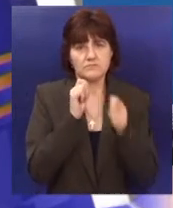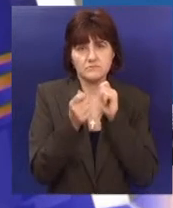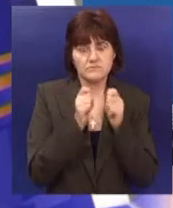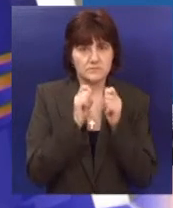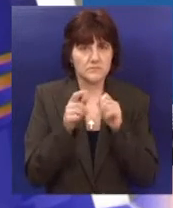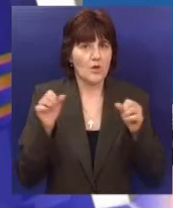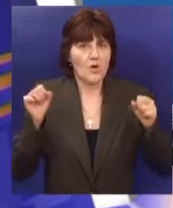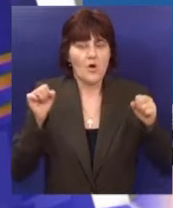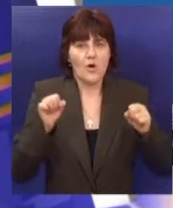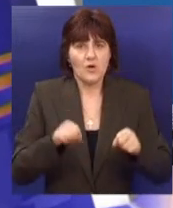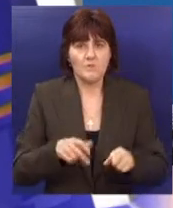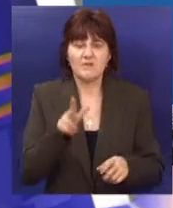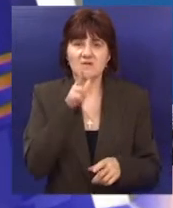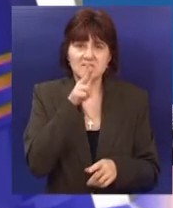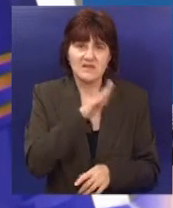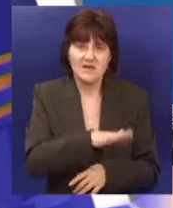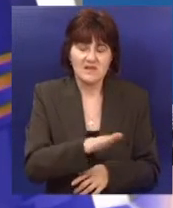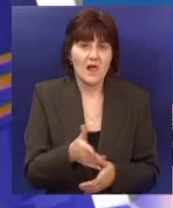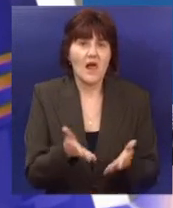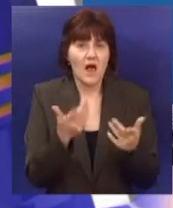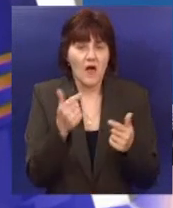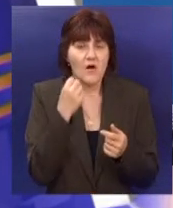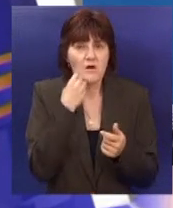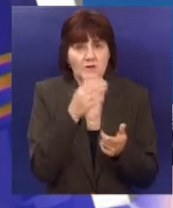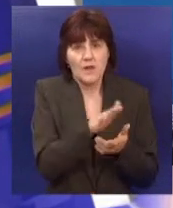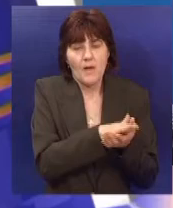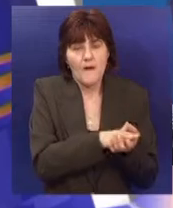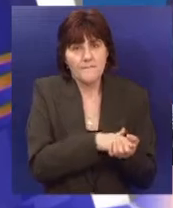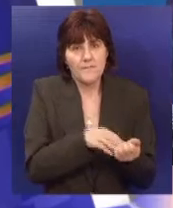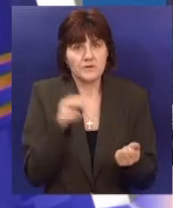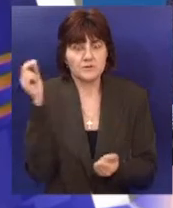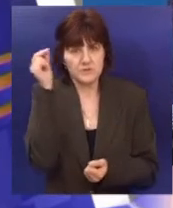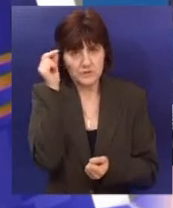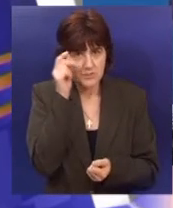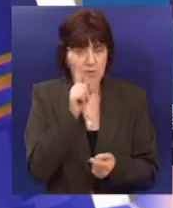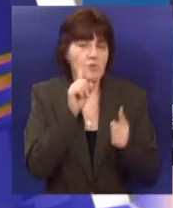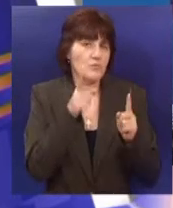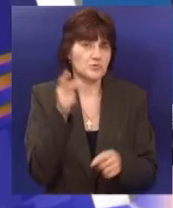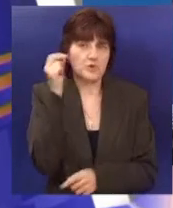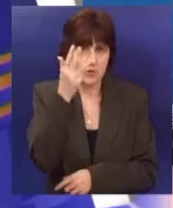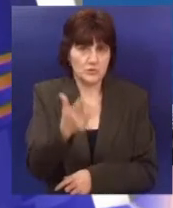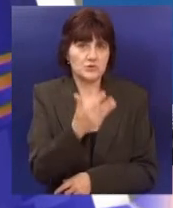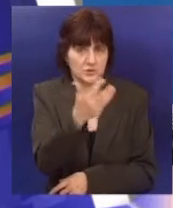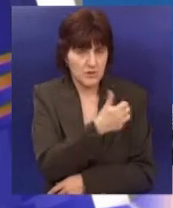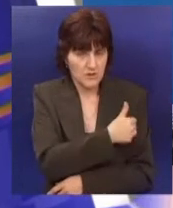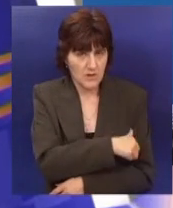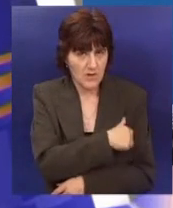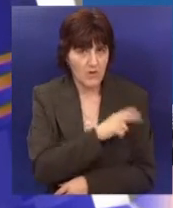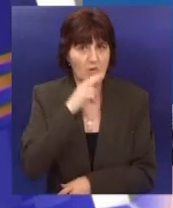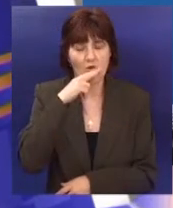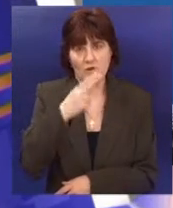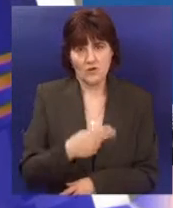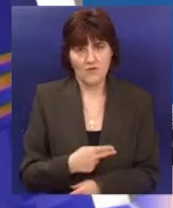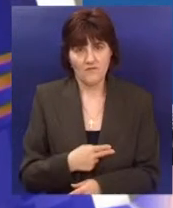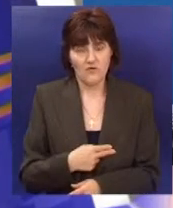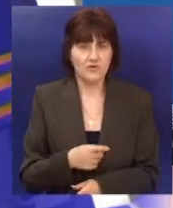se suočavamo sa sve ozbiljnijim zahtevima da dete, ako se već opredeli da uči, da može i da ga nauči. Dakle, traži se